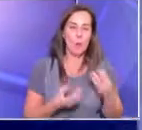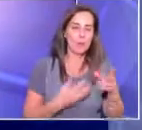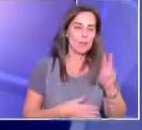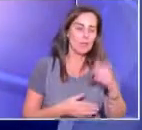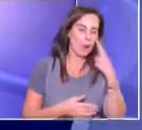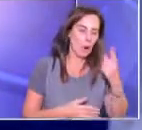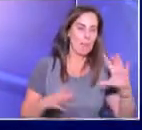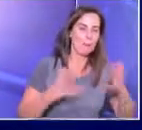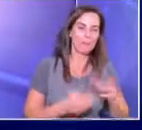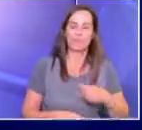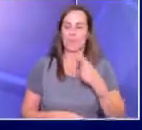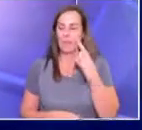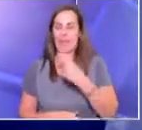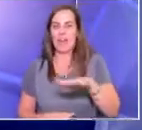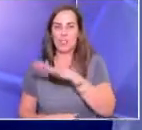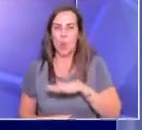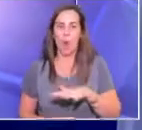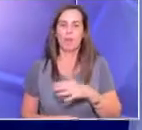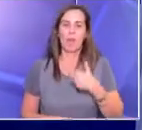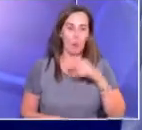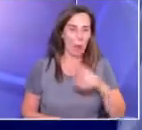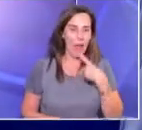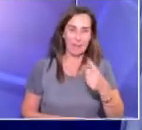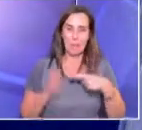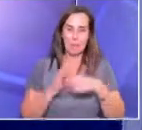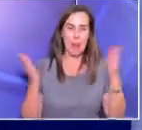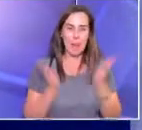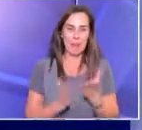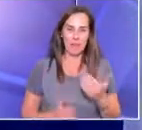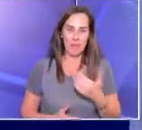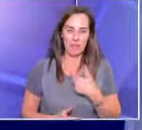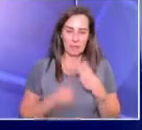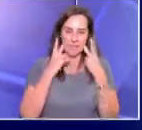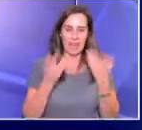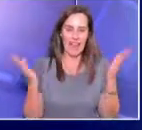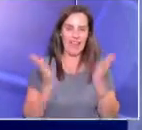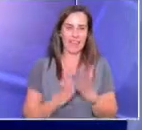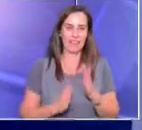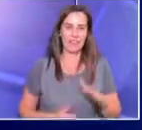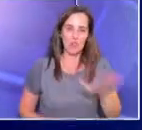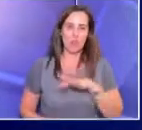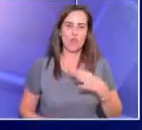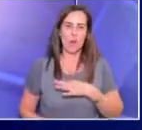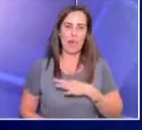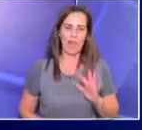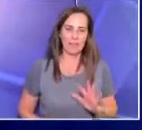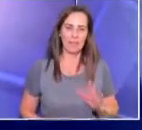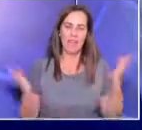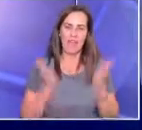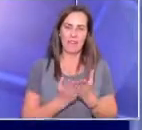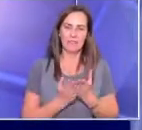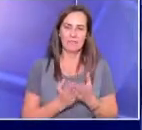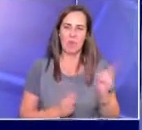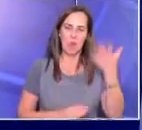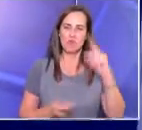יש מבטים מפלגתיים, יש מבטים אזוריים. אני יכול להגיד למשל בנגב, אני מסתכל ככה, זו השכונה שלי לצורך העניין הנגב,